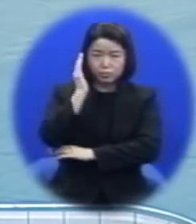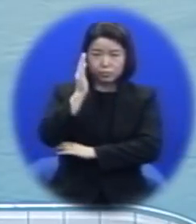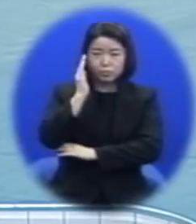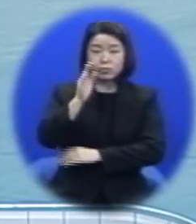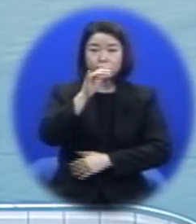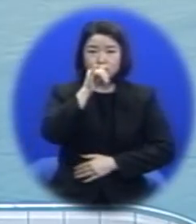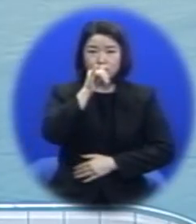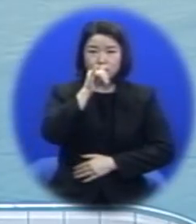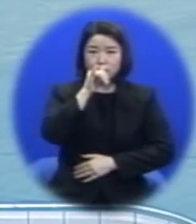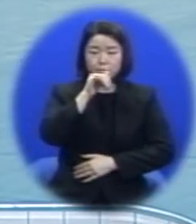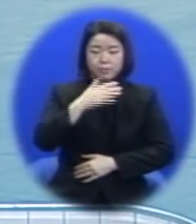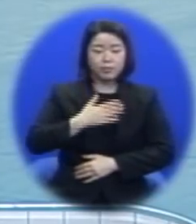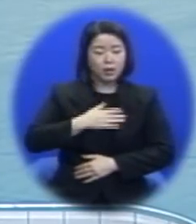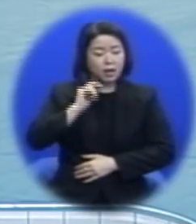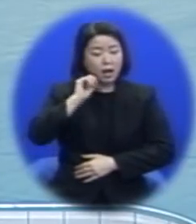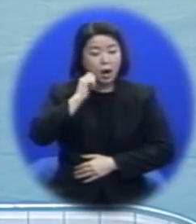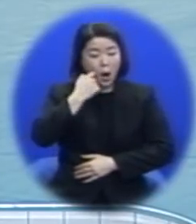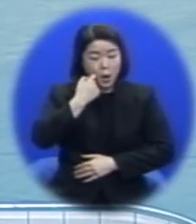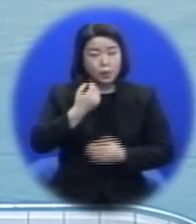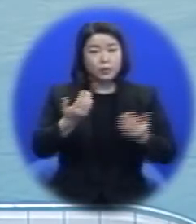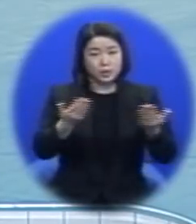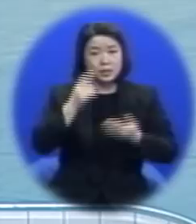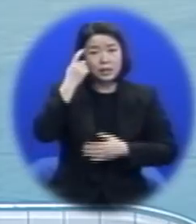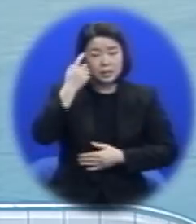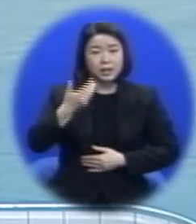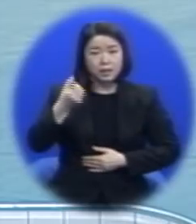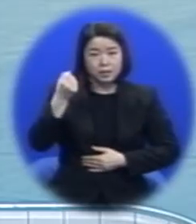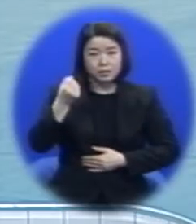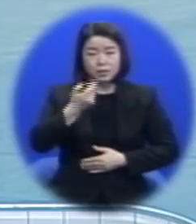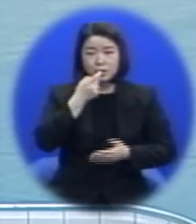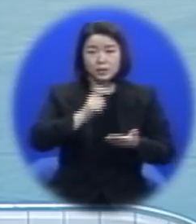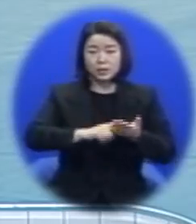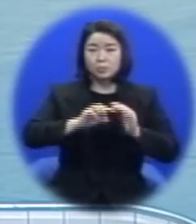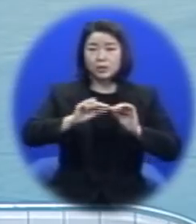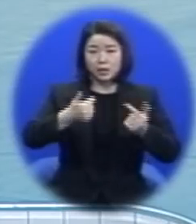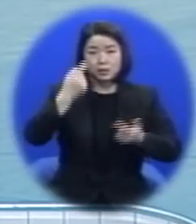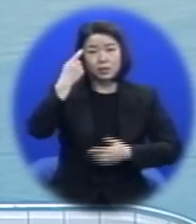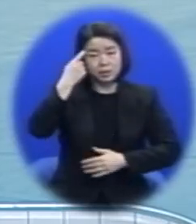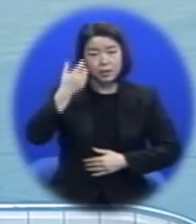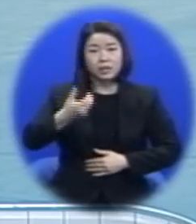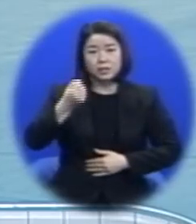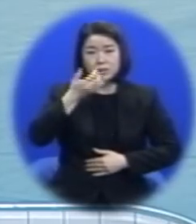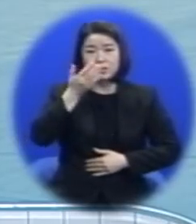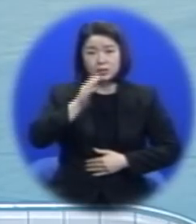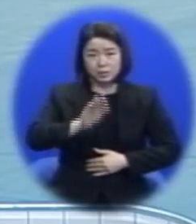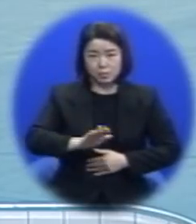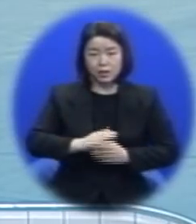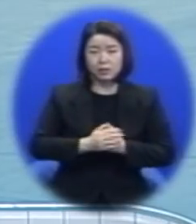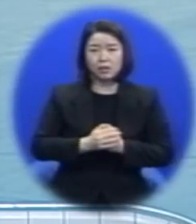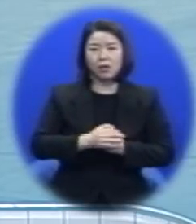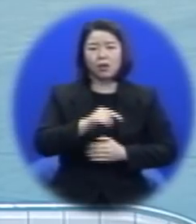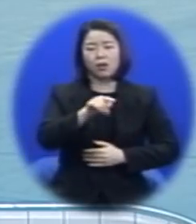거라고 생각했습니다. 쉽지 않은 일이라고 생각했지만 그렇게 어려운 줄은 몰랐습니다.